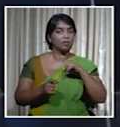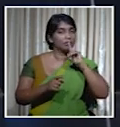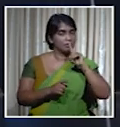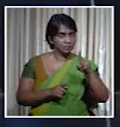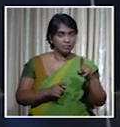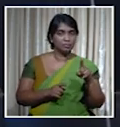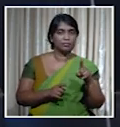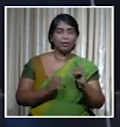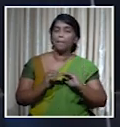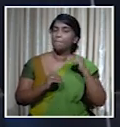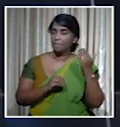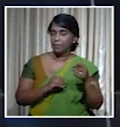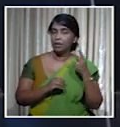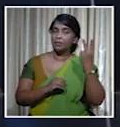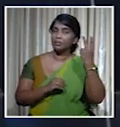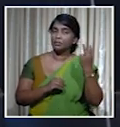වුණාට පස්සේ